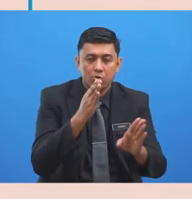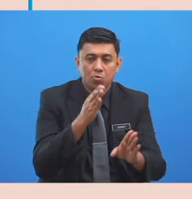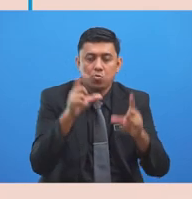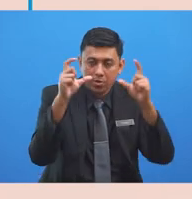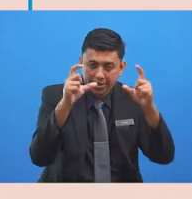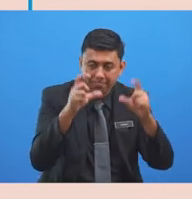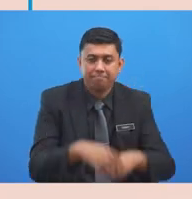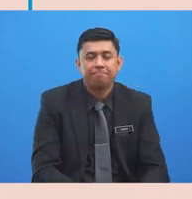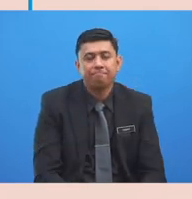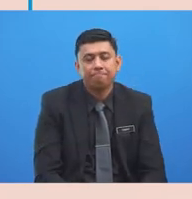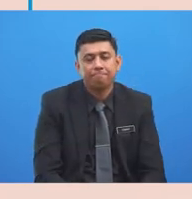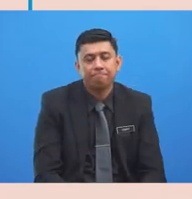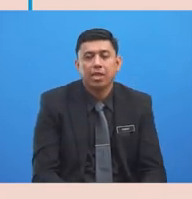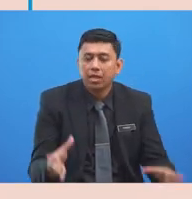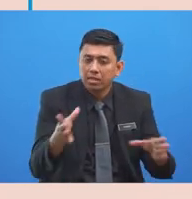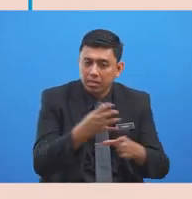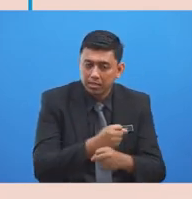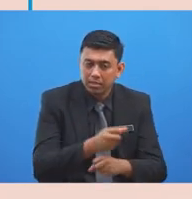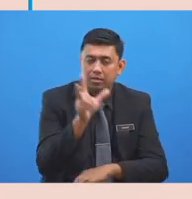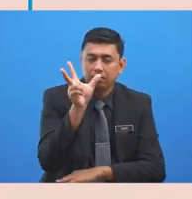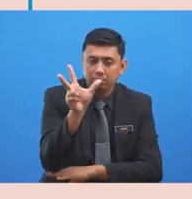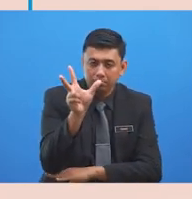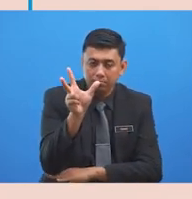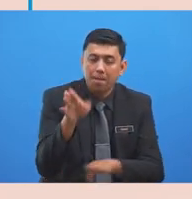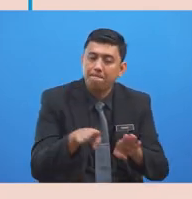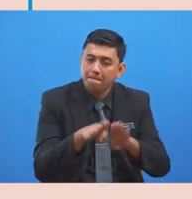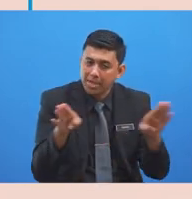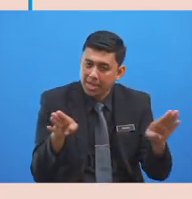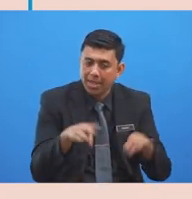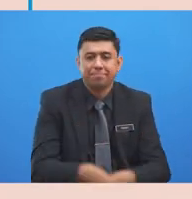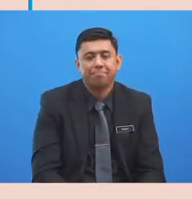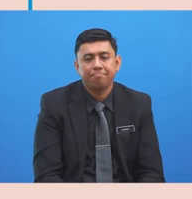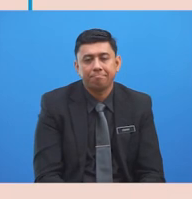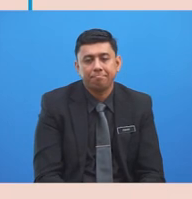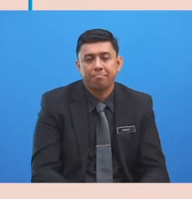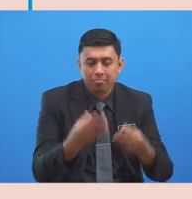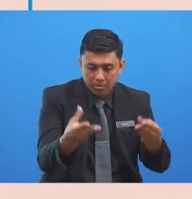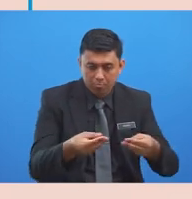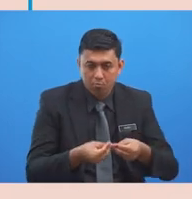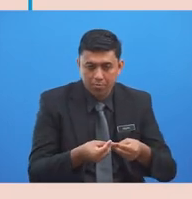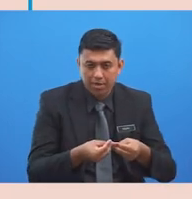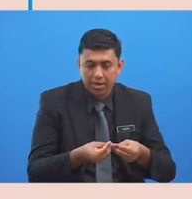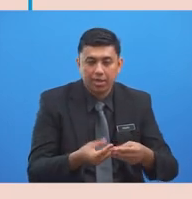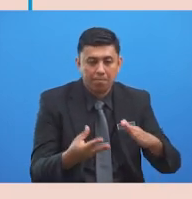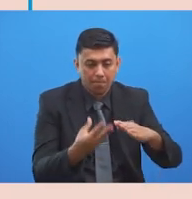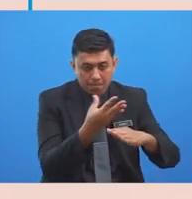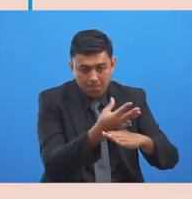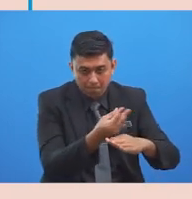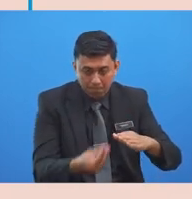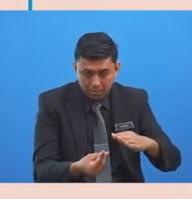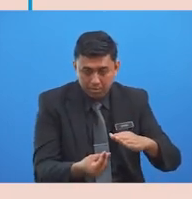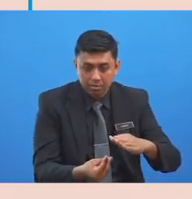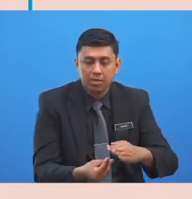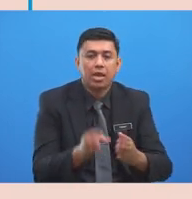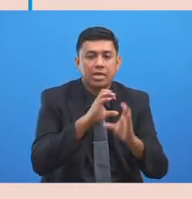kurungan. Terdapat tiga perbezaan penerimaan input jenis